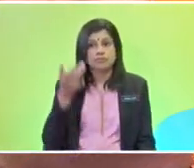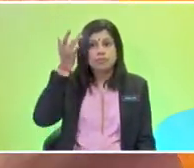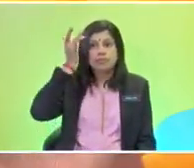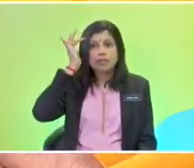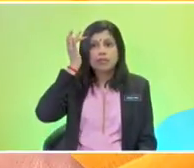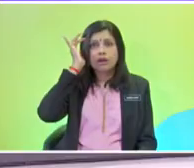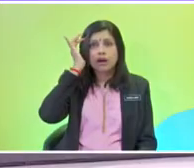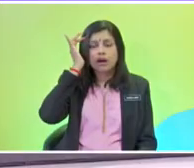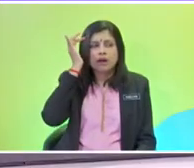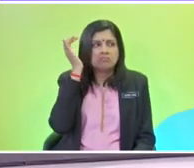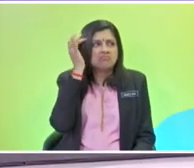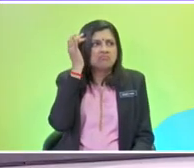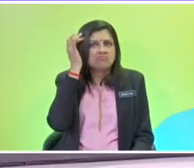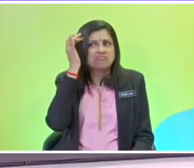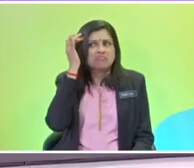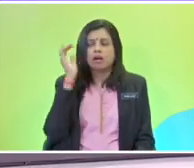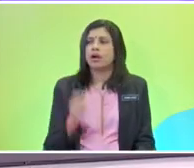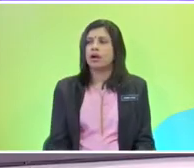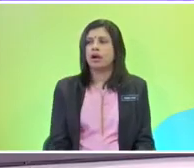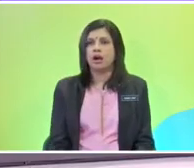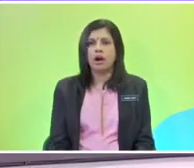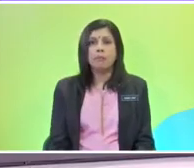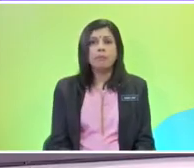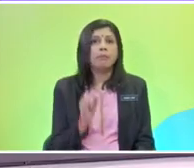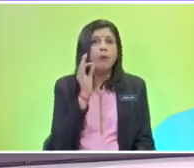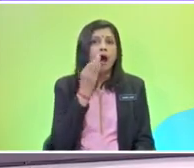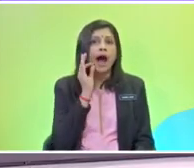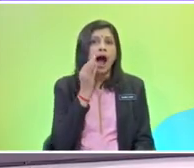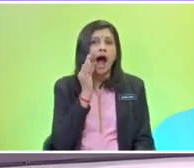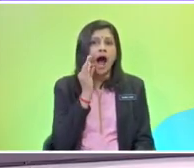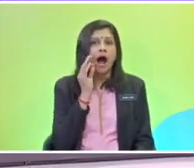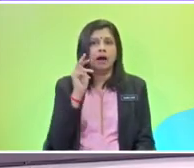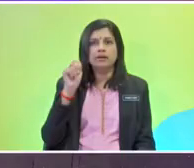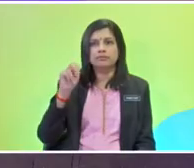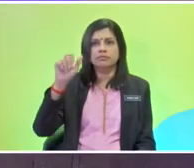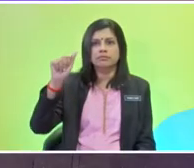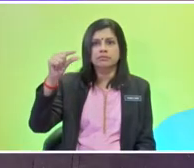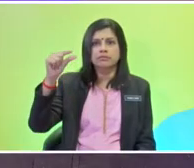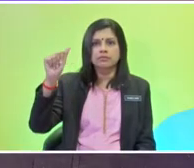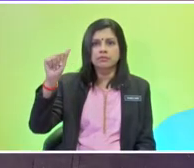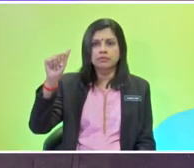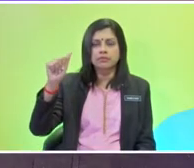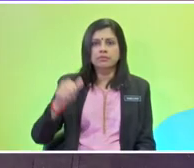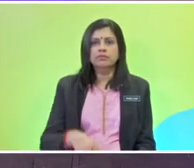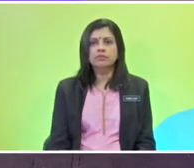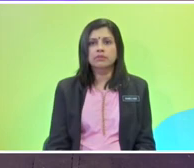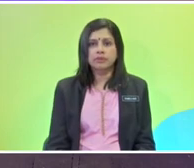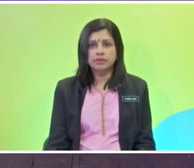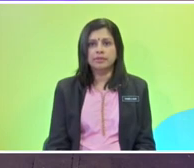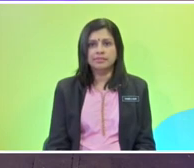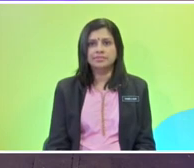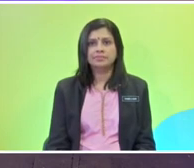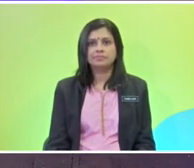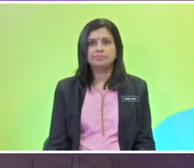pun tak tahu, cikgu. Ini buah naga. Buah naga pun ada, cikgu.